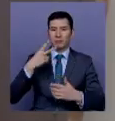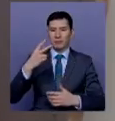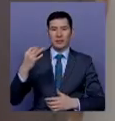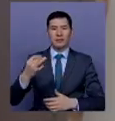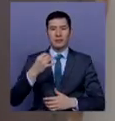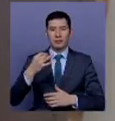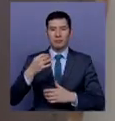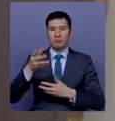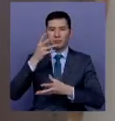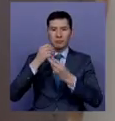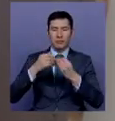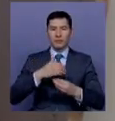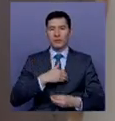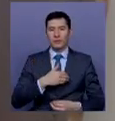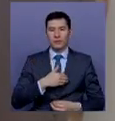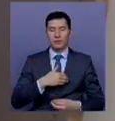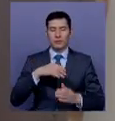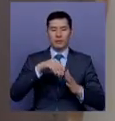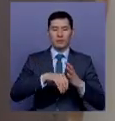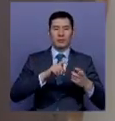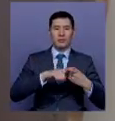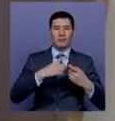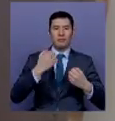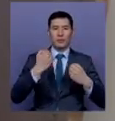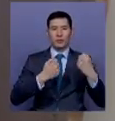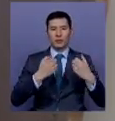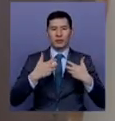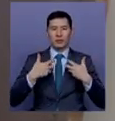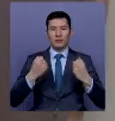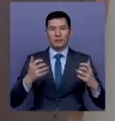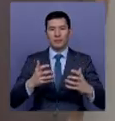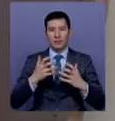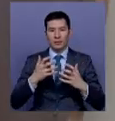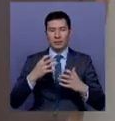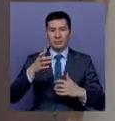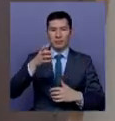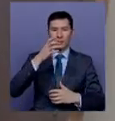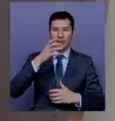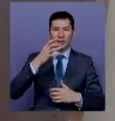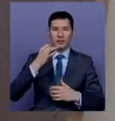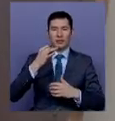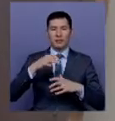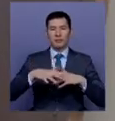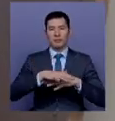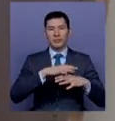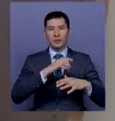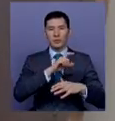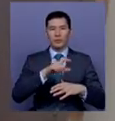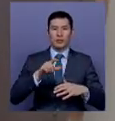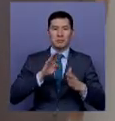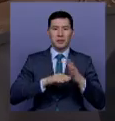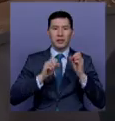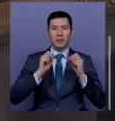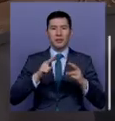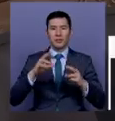таңда Алматы тұрғын үй-коммуналдық шаруашылығын, көлік, денсаулық сақтау, білім беру және қоғамдық қауіпсіздікті цифрландыру бойынша белсенді жұмыс